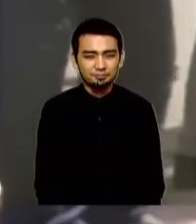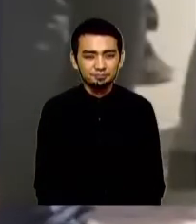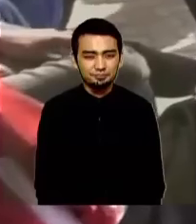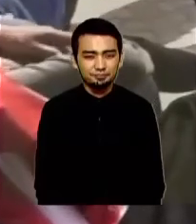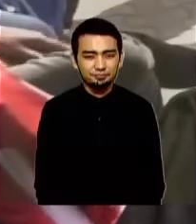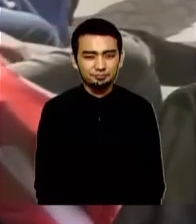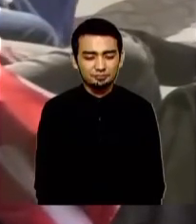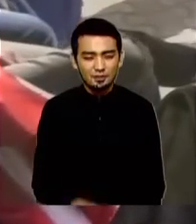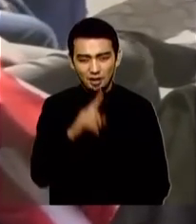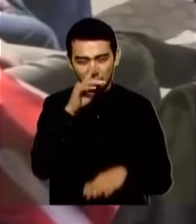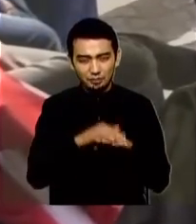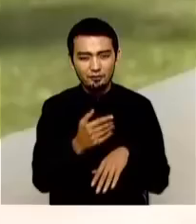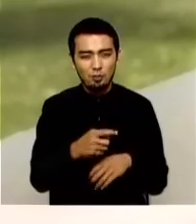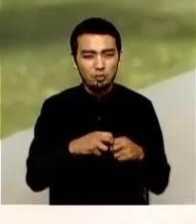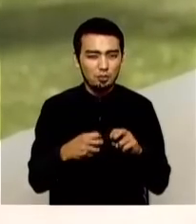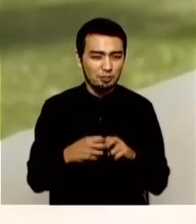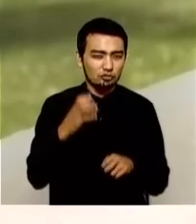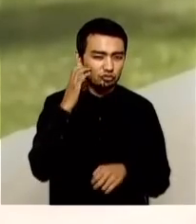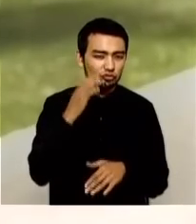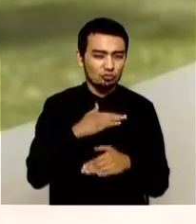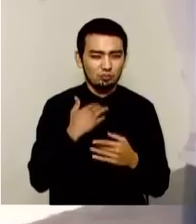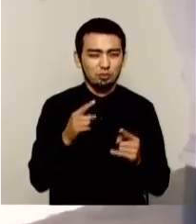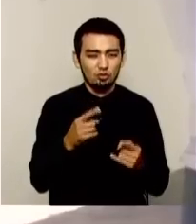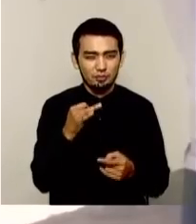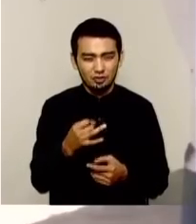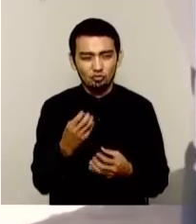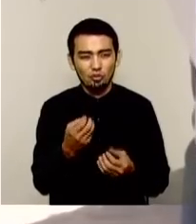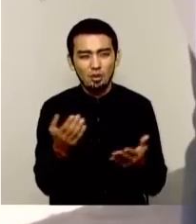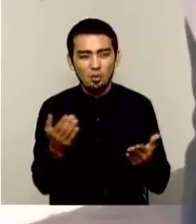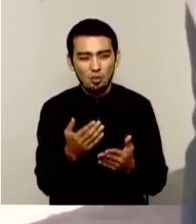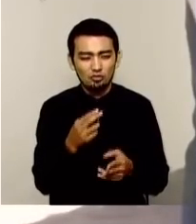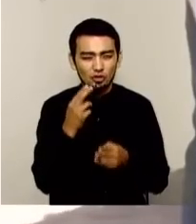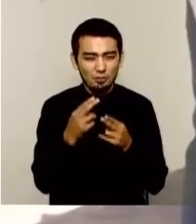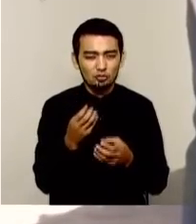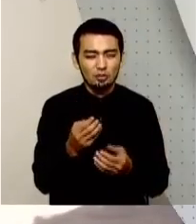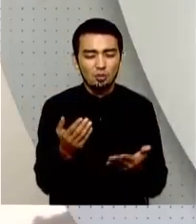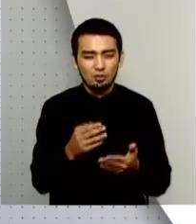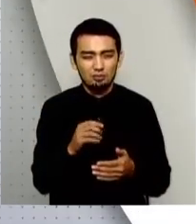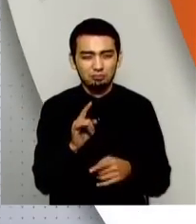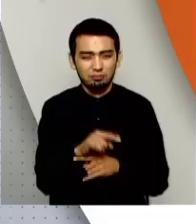асыраймыз ба. Әкімдік олардың мәселесіне неге құлақ асқысы келмейді, бүгін тағы қандай сылтау айтып отыр.